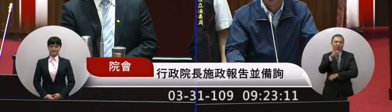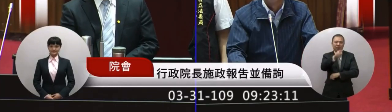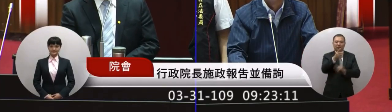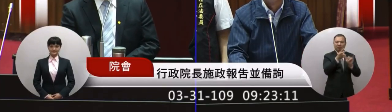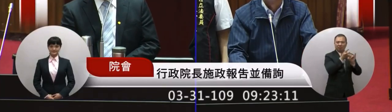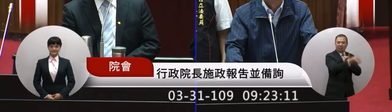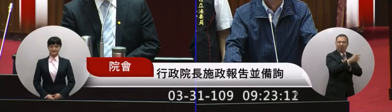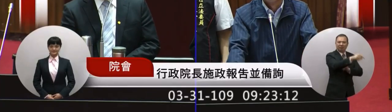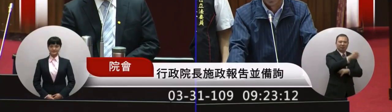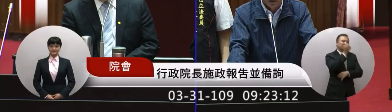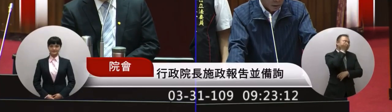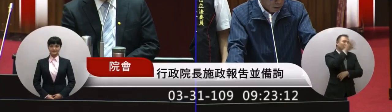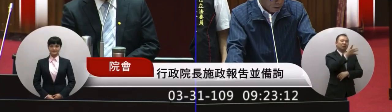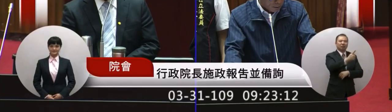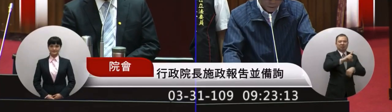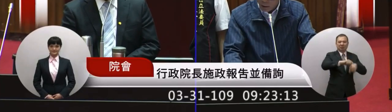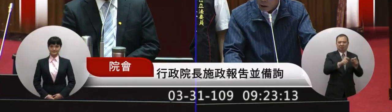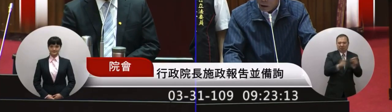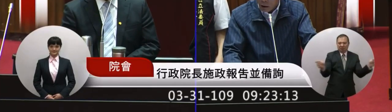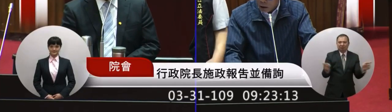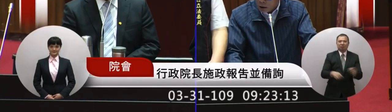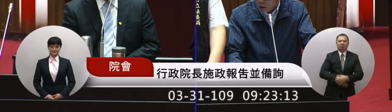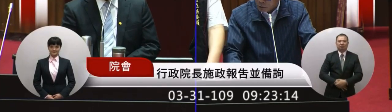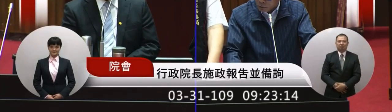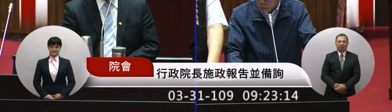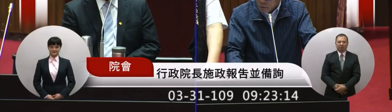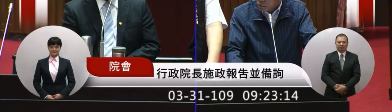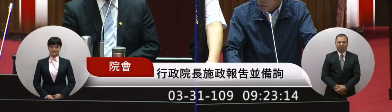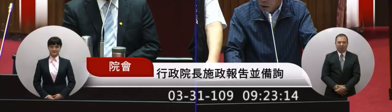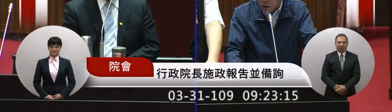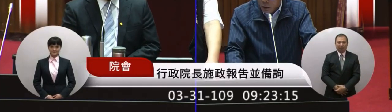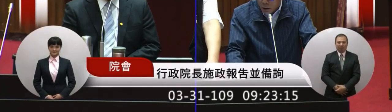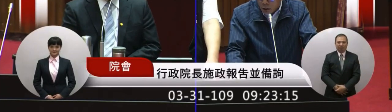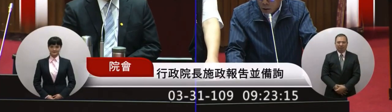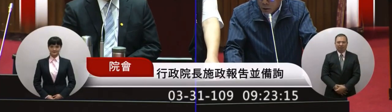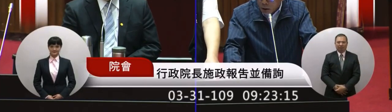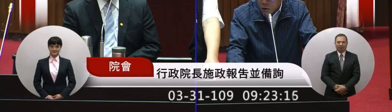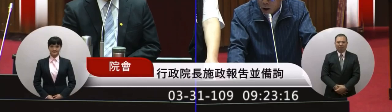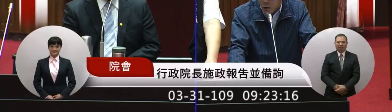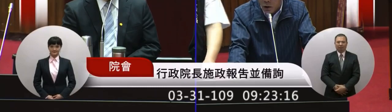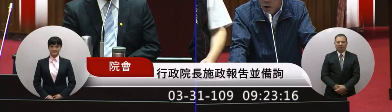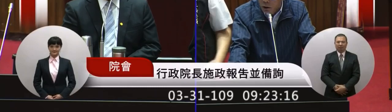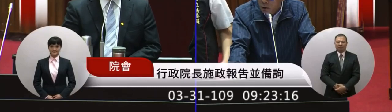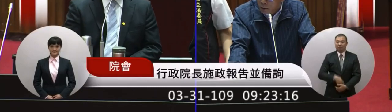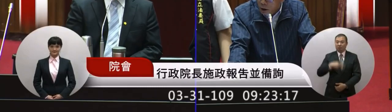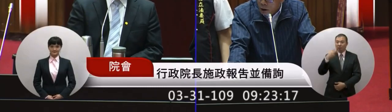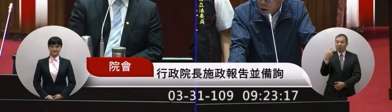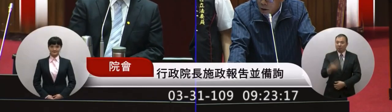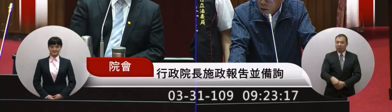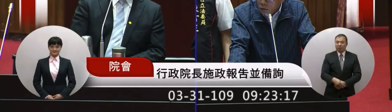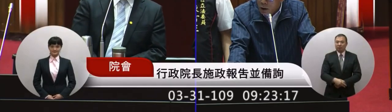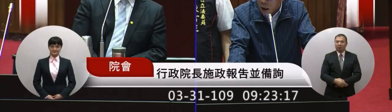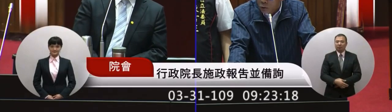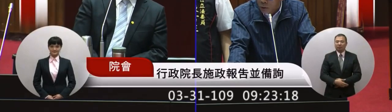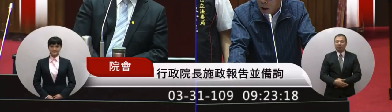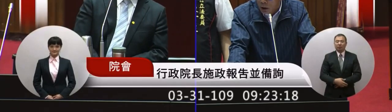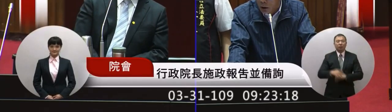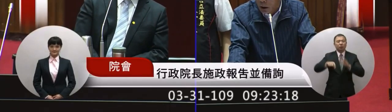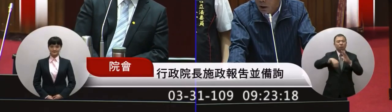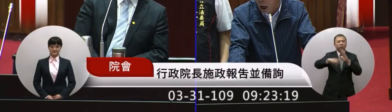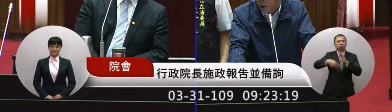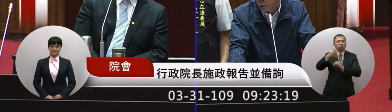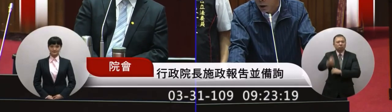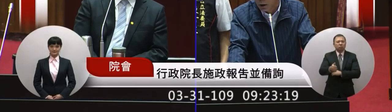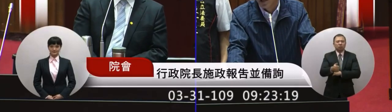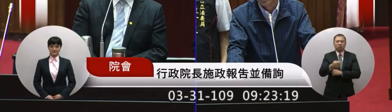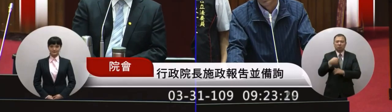施四个月等等这样子。 李总， 另外就是院长，我们